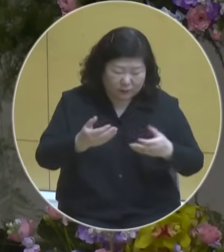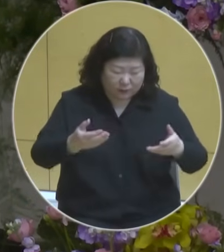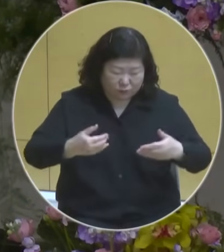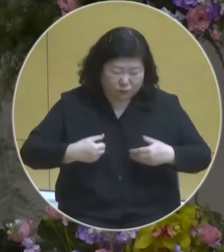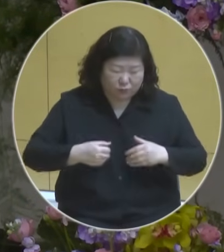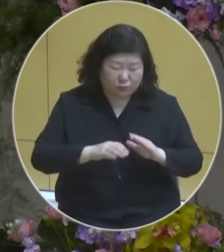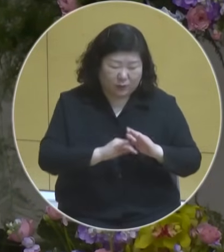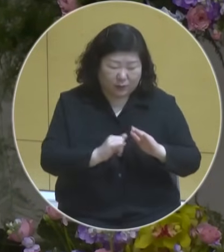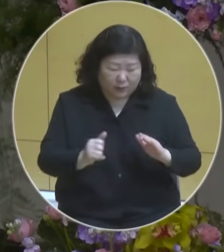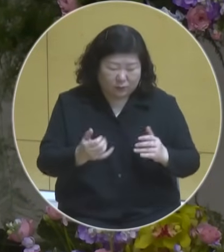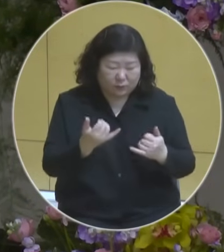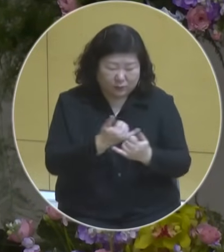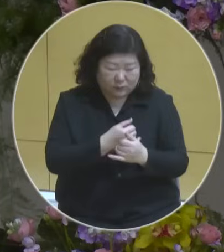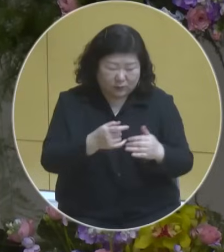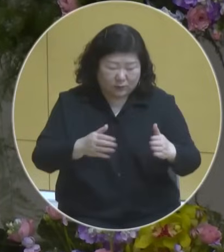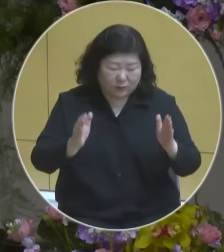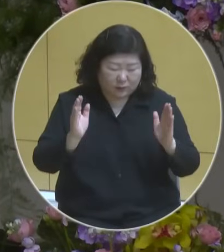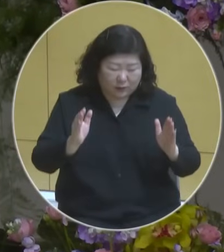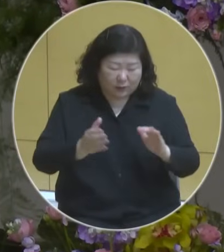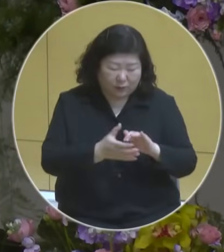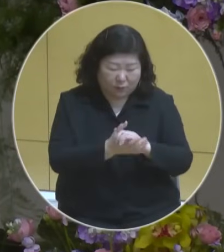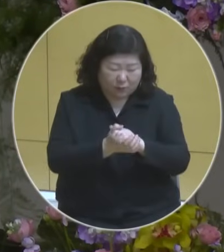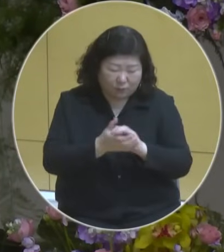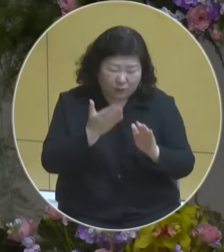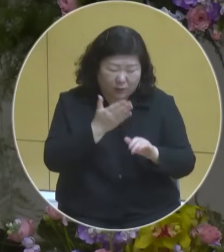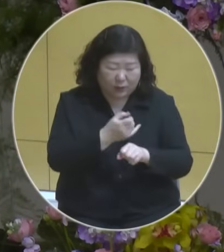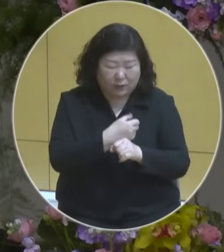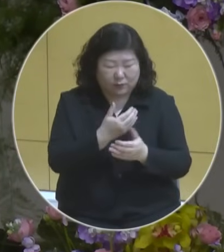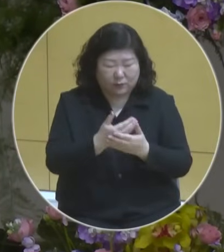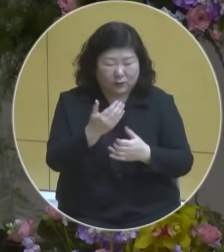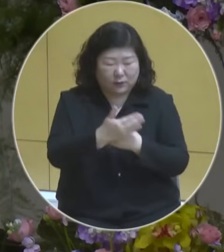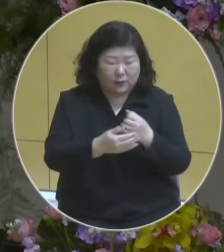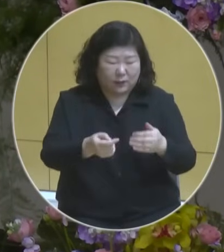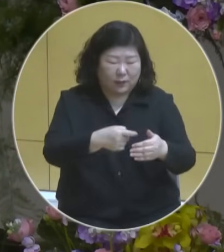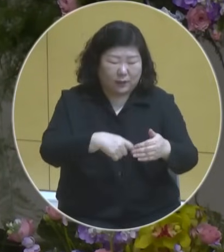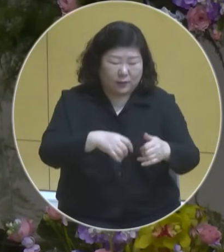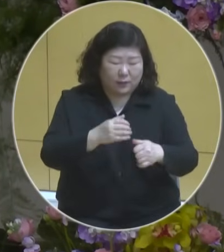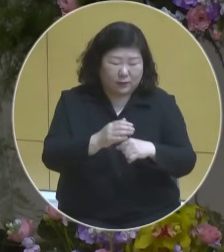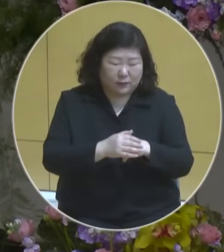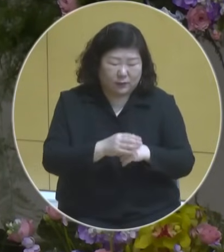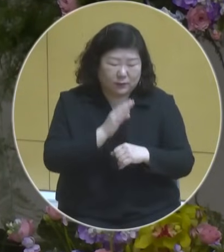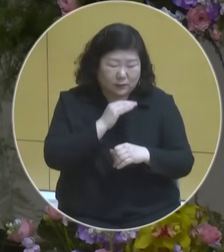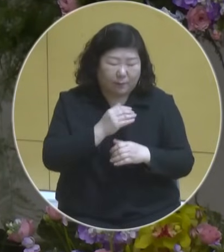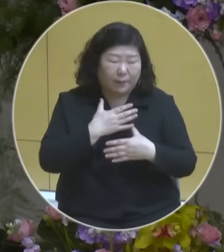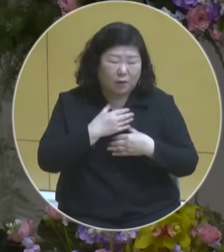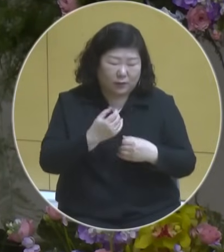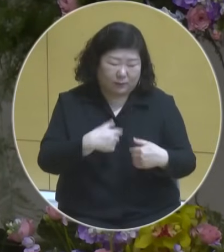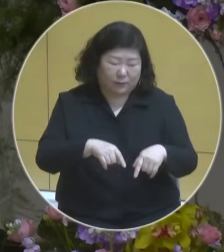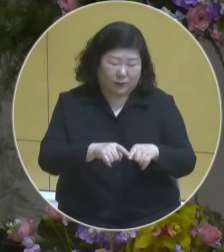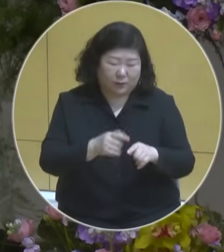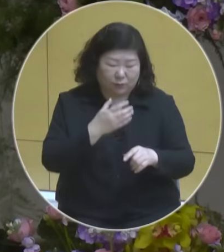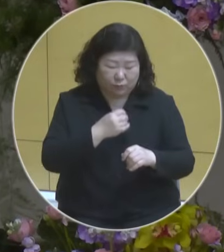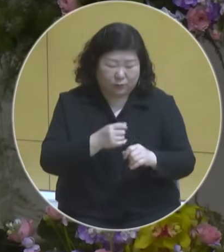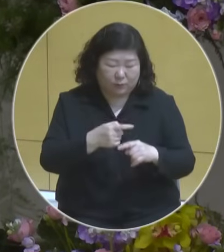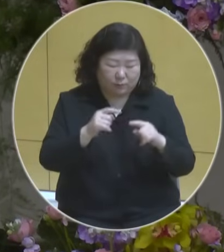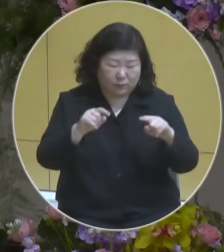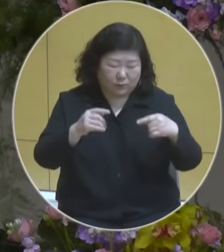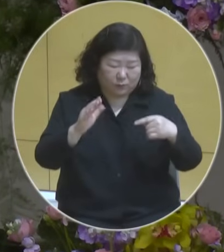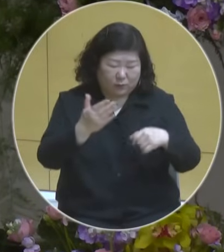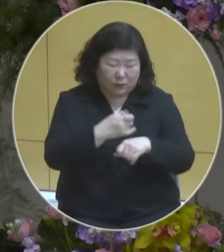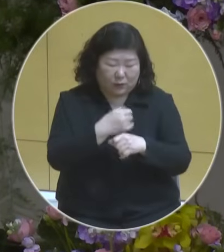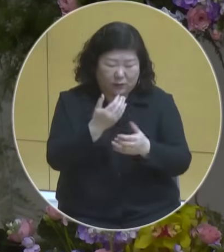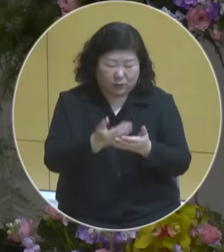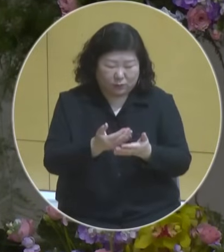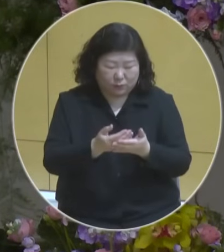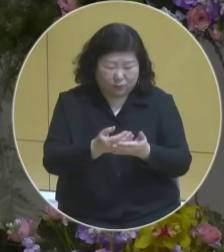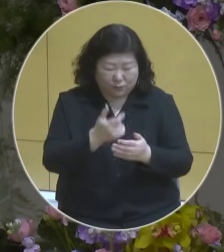하시며 주님 은혜 안에 기쁨과 참 평안이 함께 하는 복된 명절이 되게 해 주시옵소서 오늘 예배를 돕는